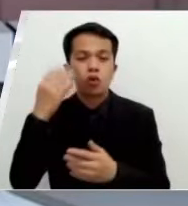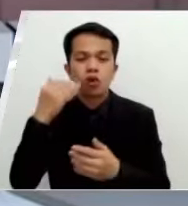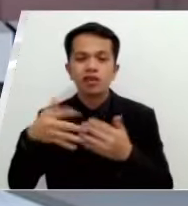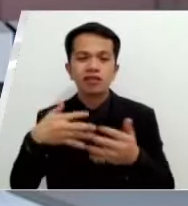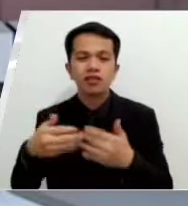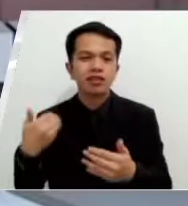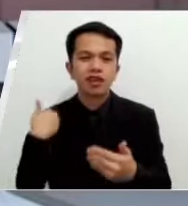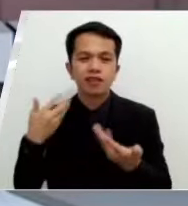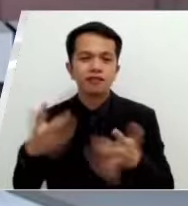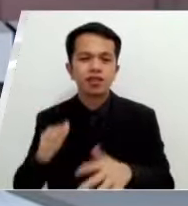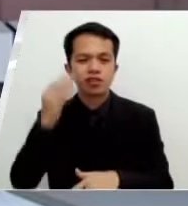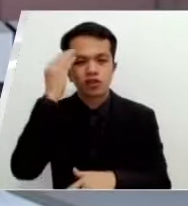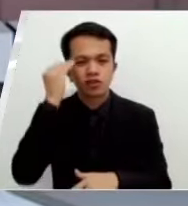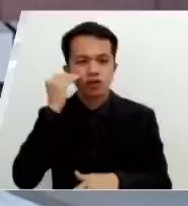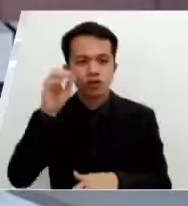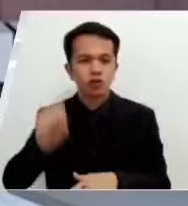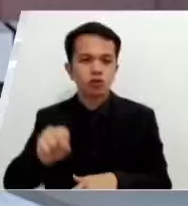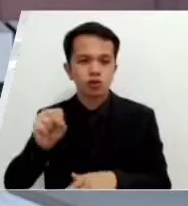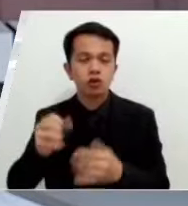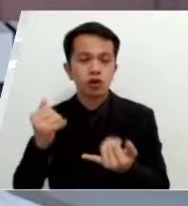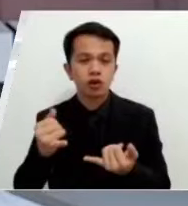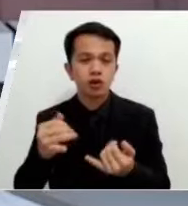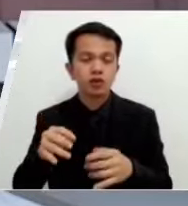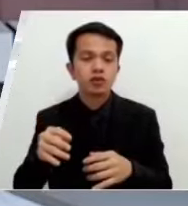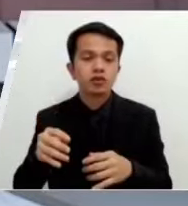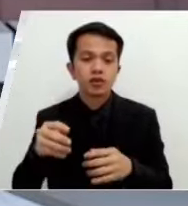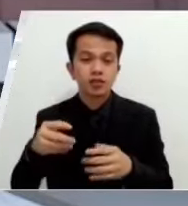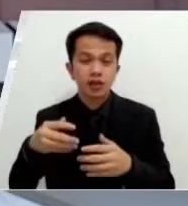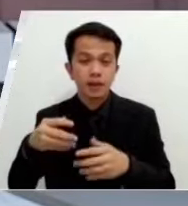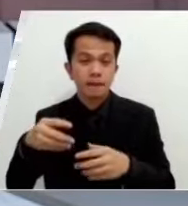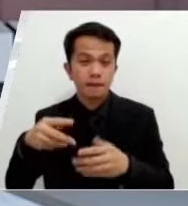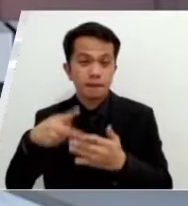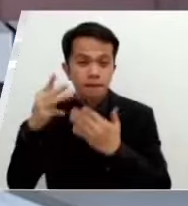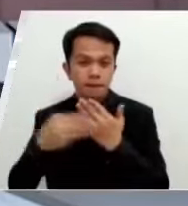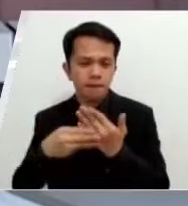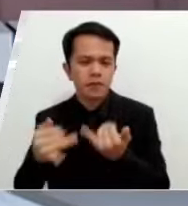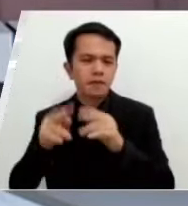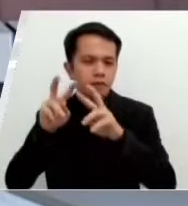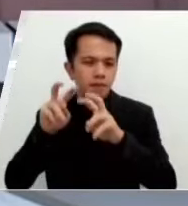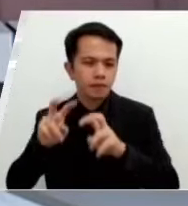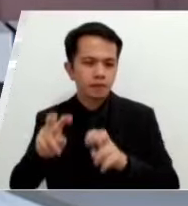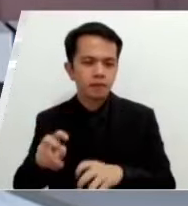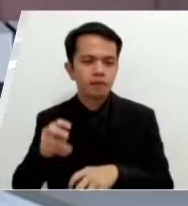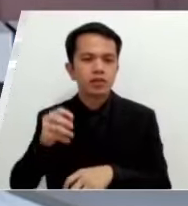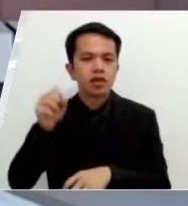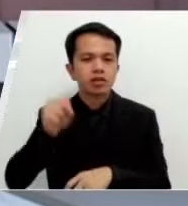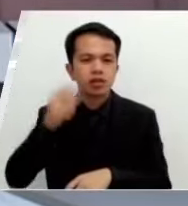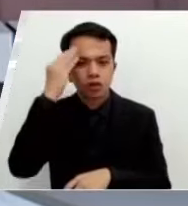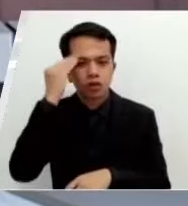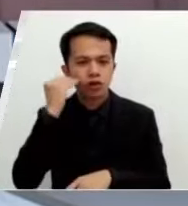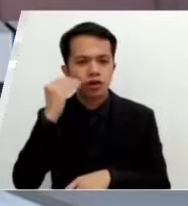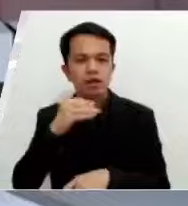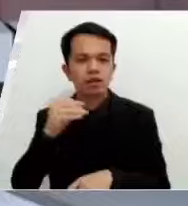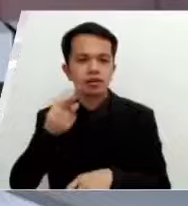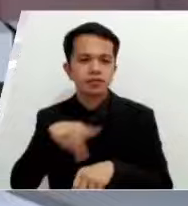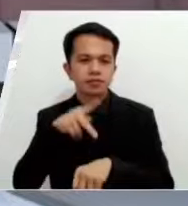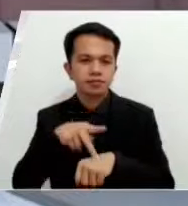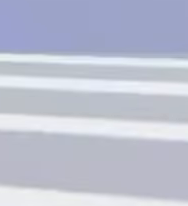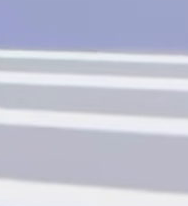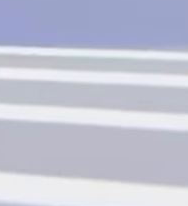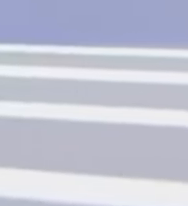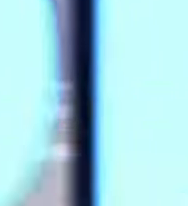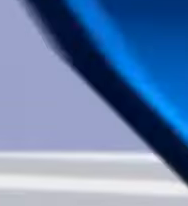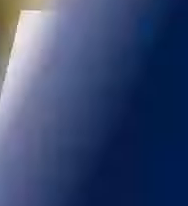Ang kinabibilangan nilang caregiver pilot program, pag-aaralan daw muna muli ng South Korea at ng Pilipinas. Saksi, si Marie